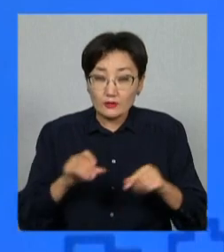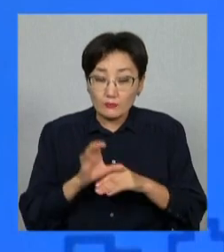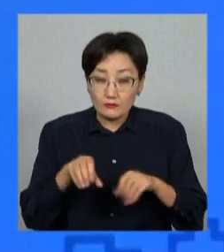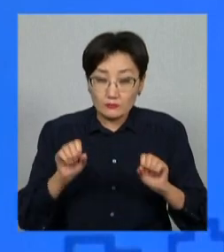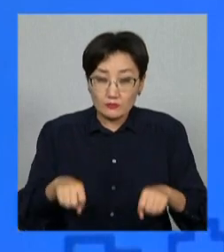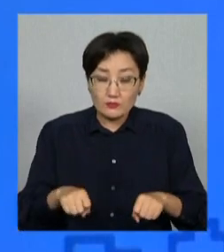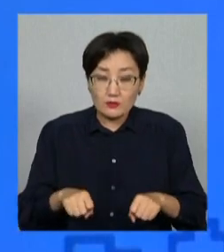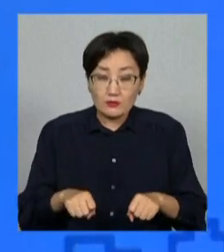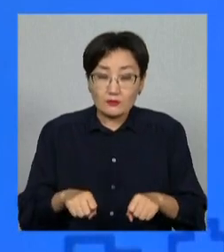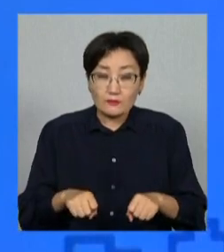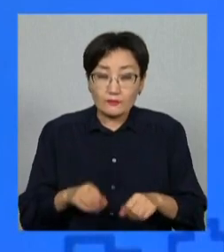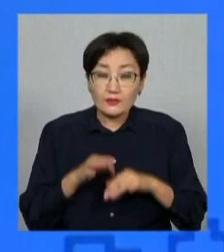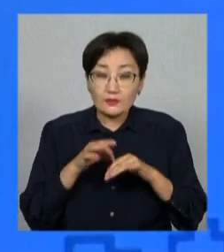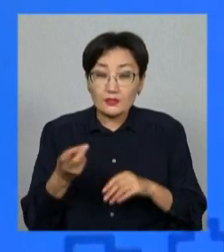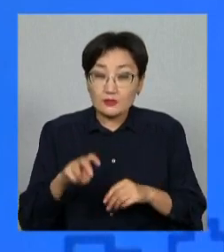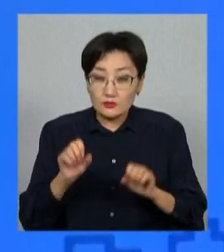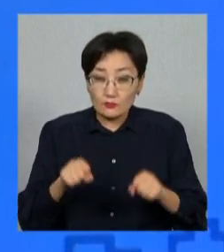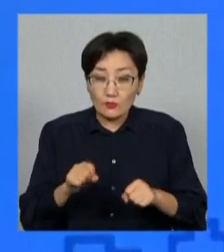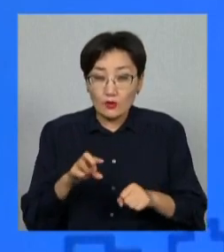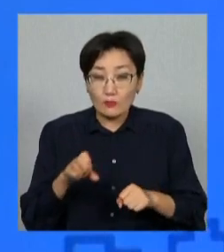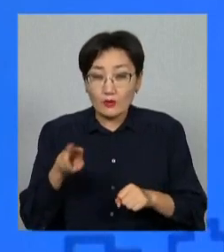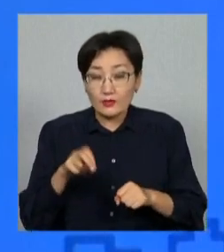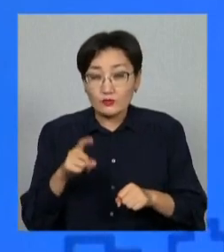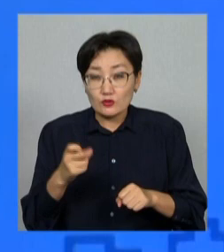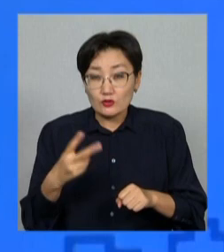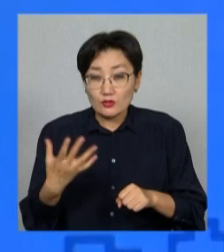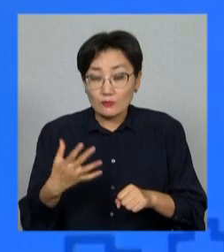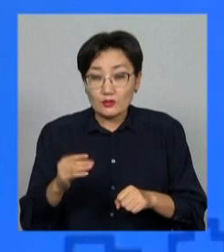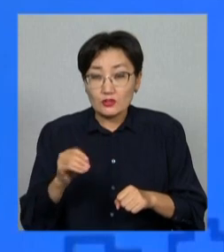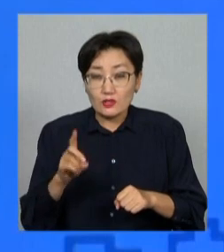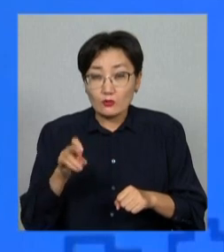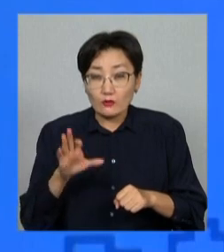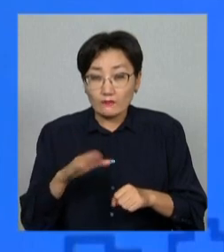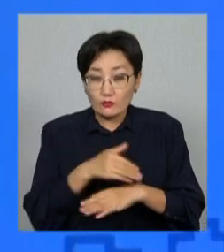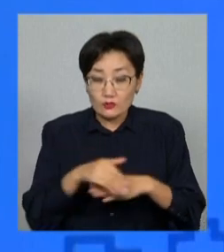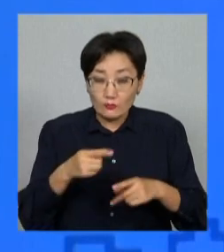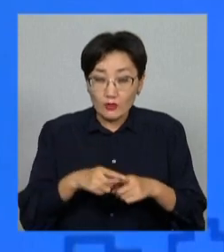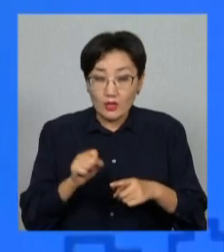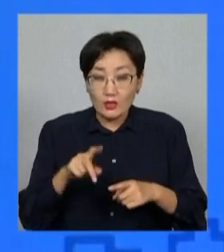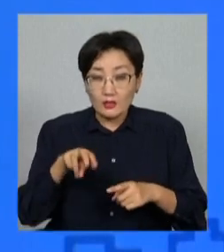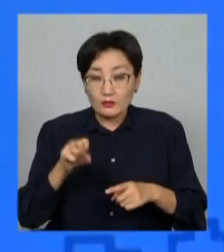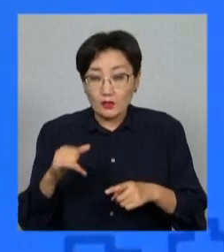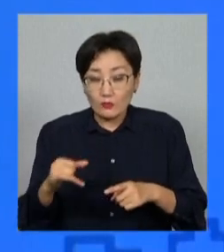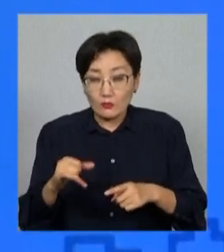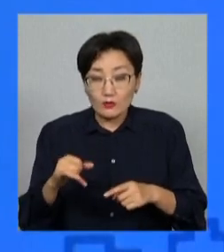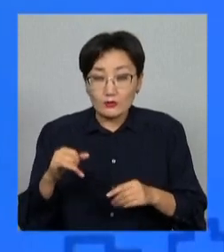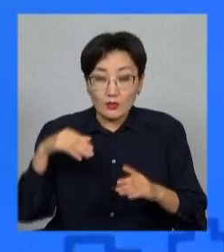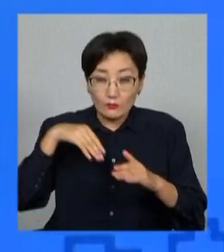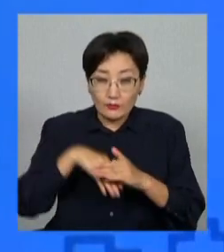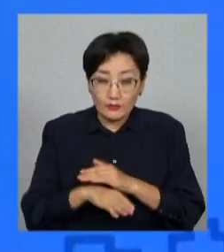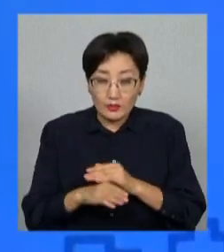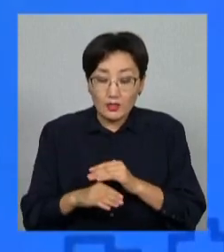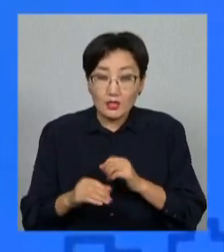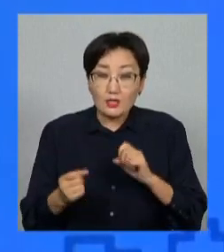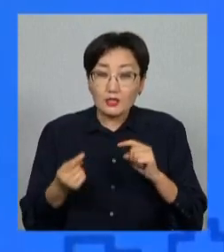болады, келсе болады. Абая 125, Абая Жароковин қиылысында, Алатау метроға қарамарса,